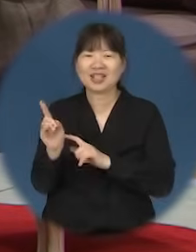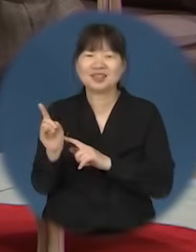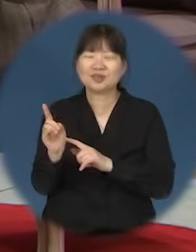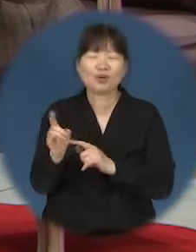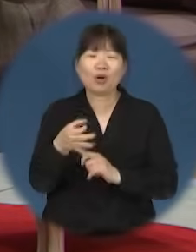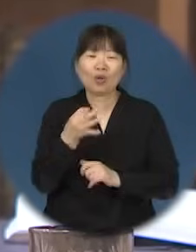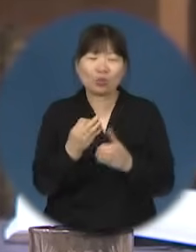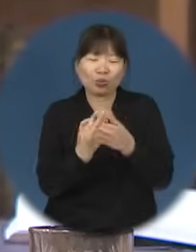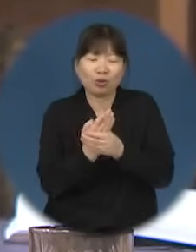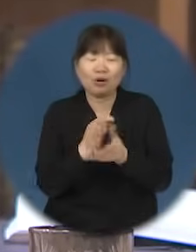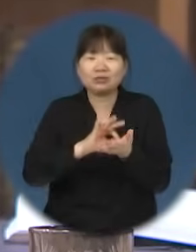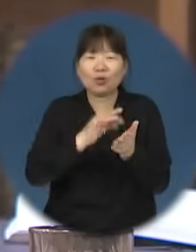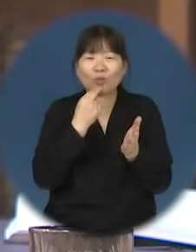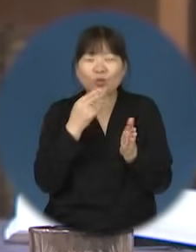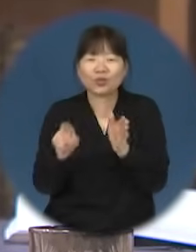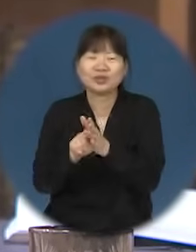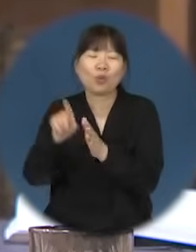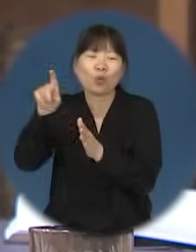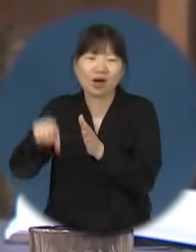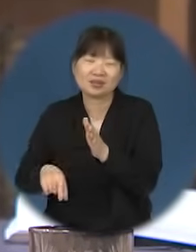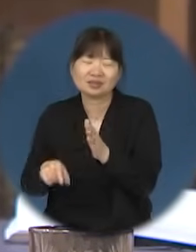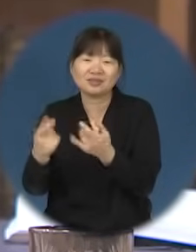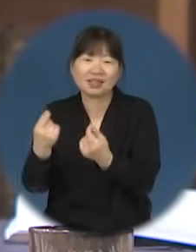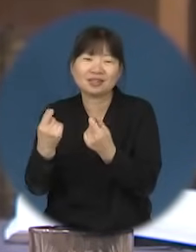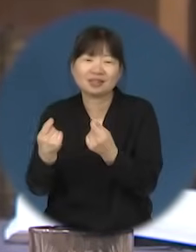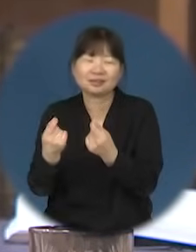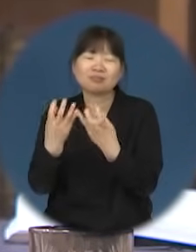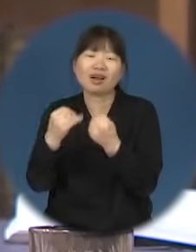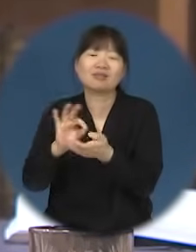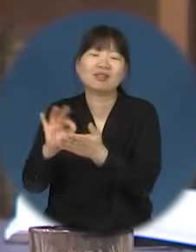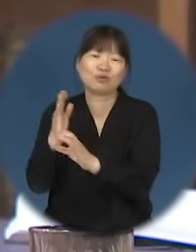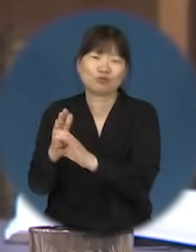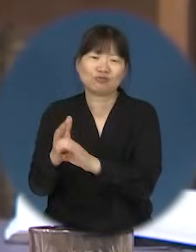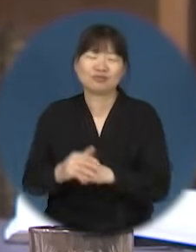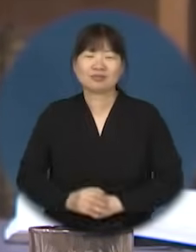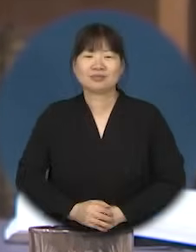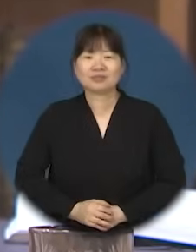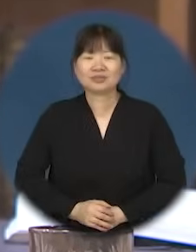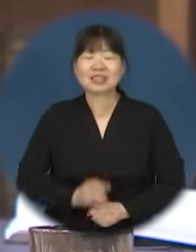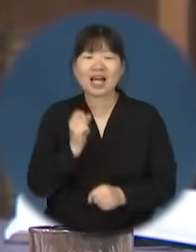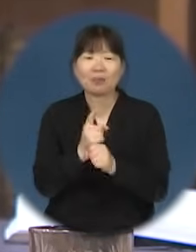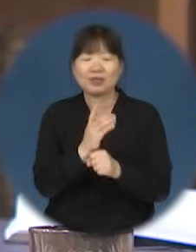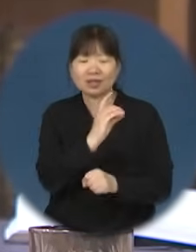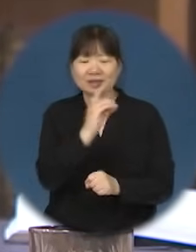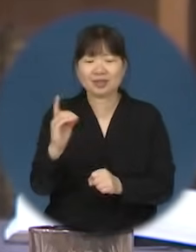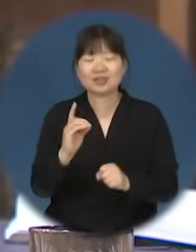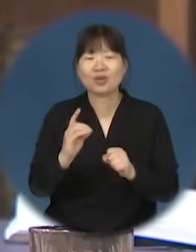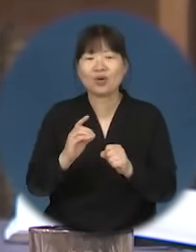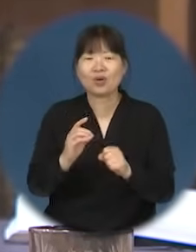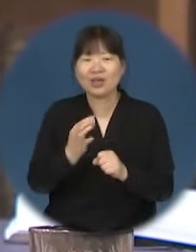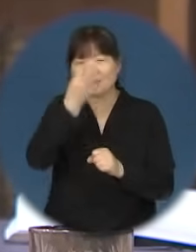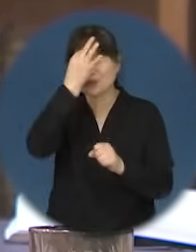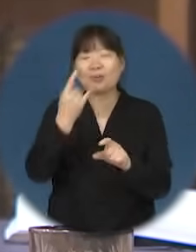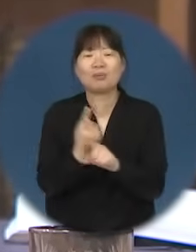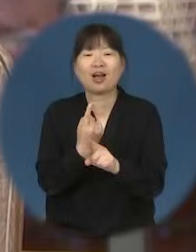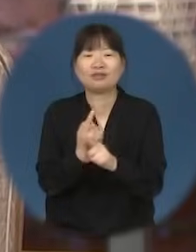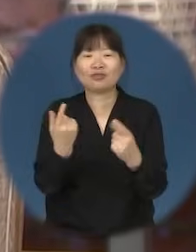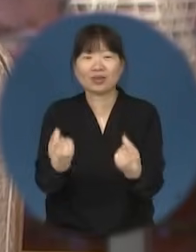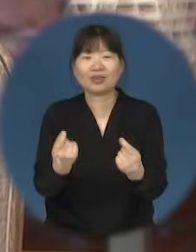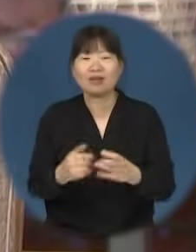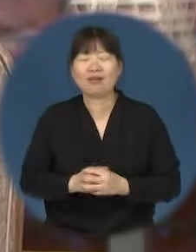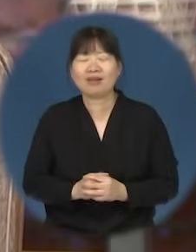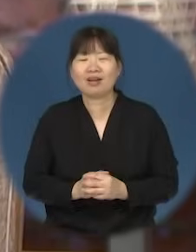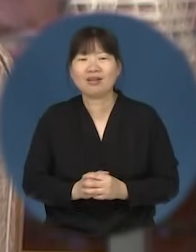안 쓰고 예. 신용카드다 뭐다 이렇게 이미 했잖아요. 예, 맞습니다. 이미 디지털화 된 거 아니에요? 그거 자체도? 그런데